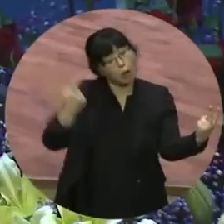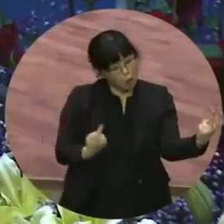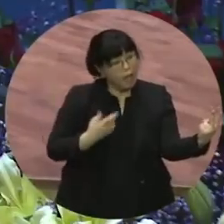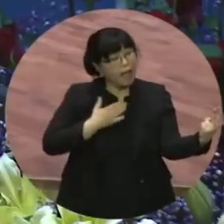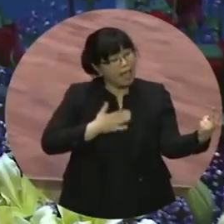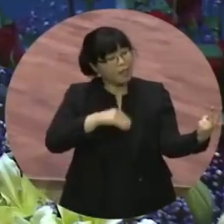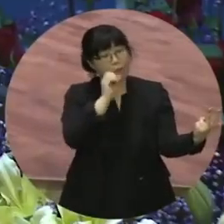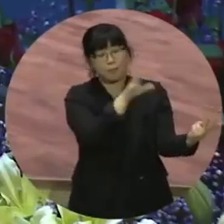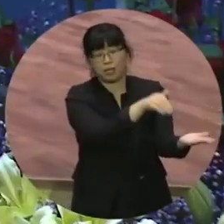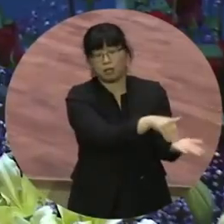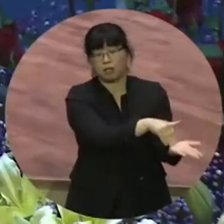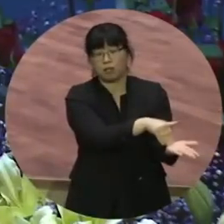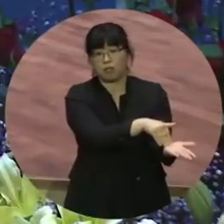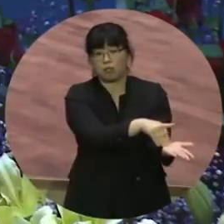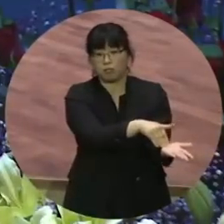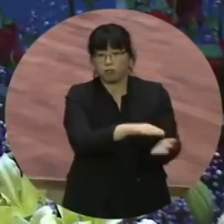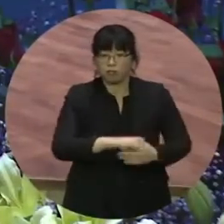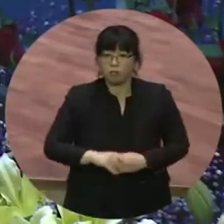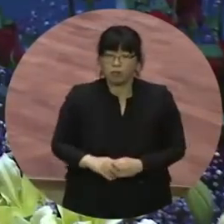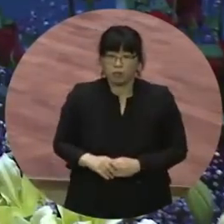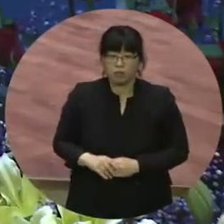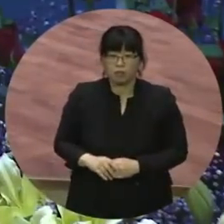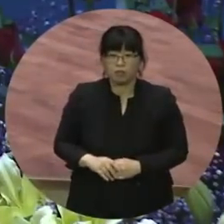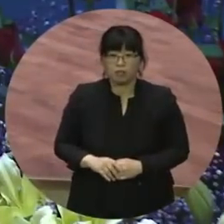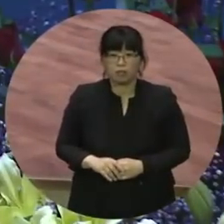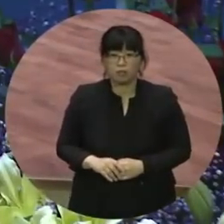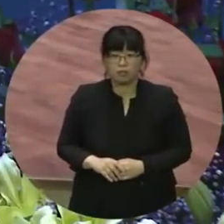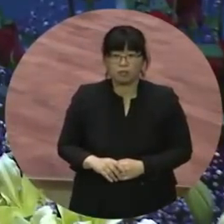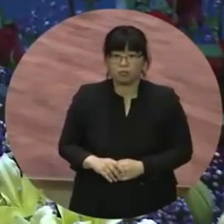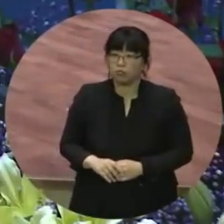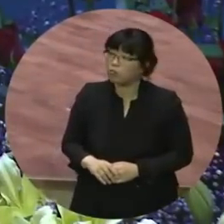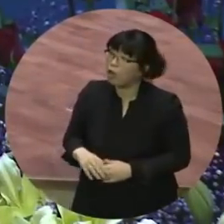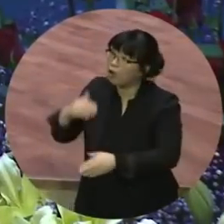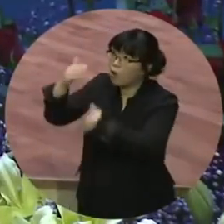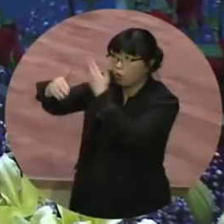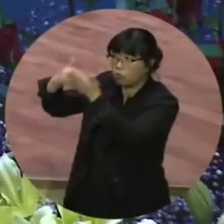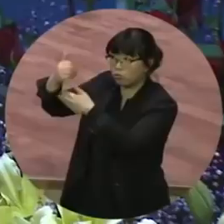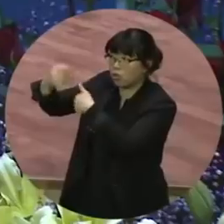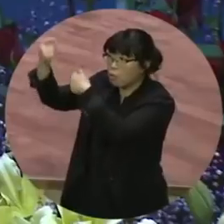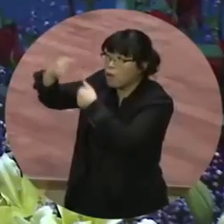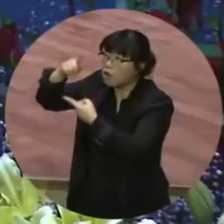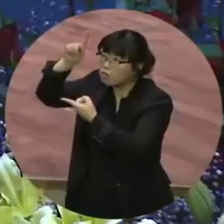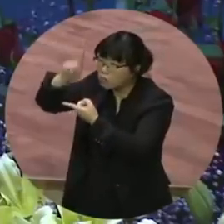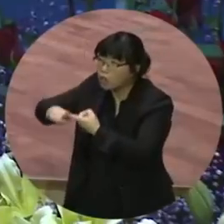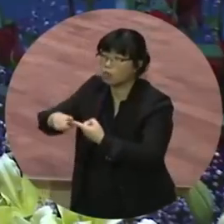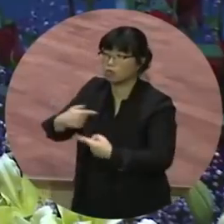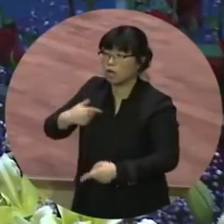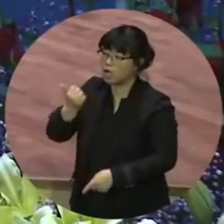비록 자신이 하나님의 말씀대로 순종해서 이삭을 바치지만은